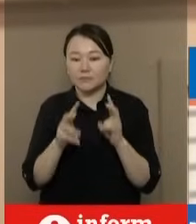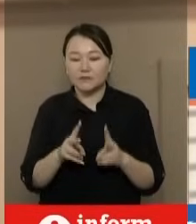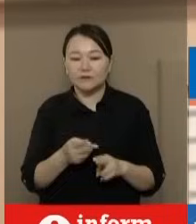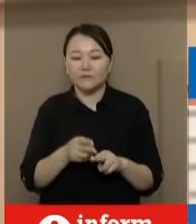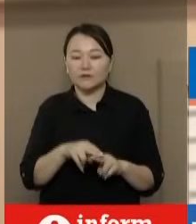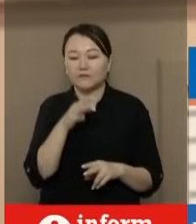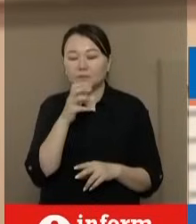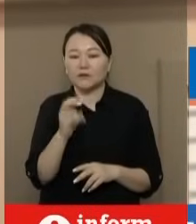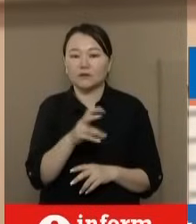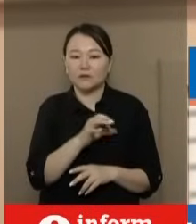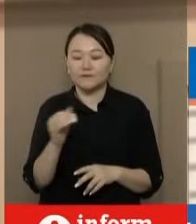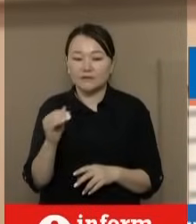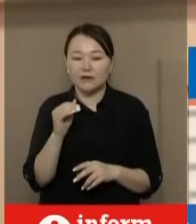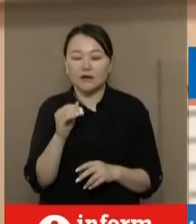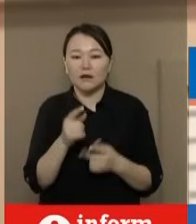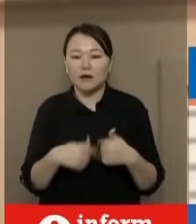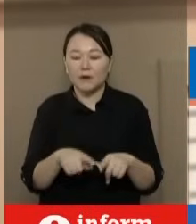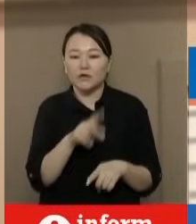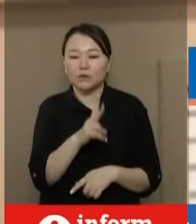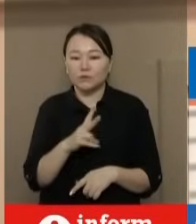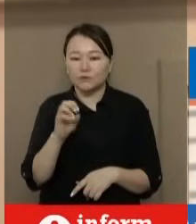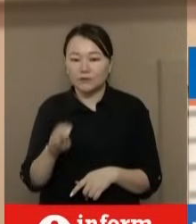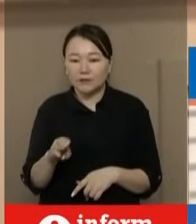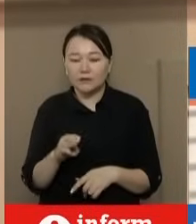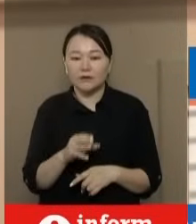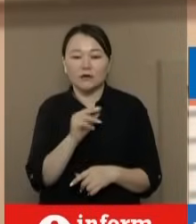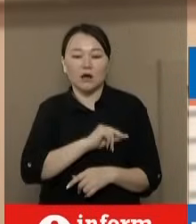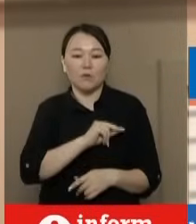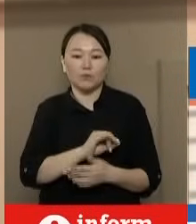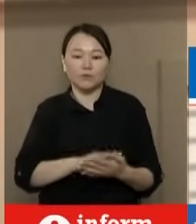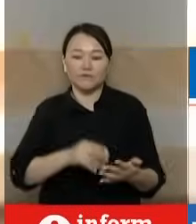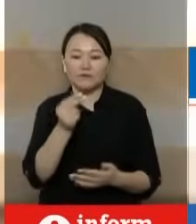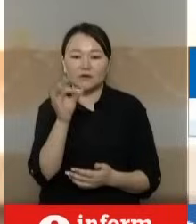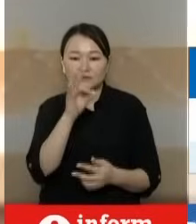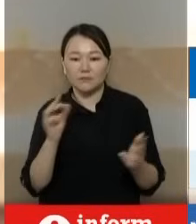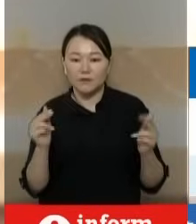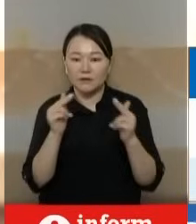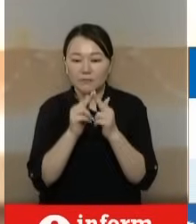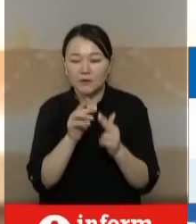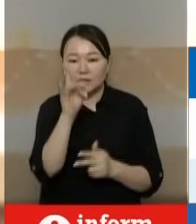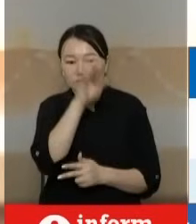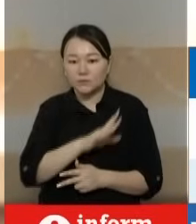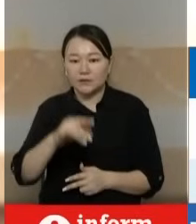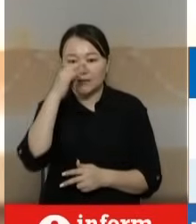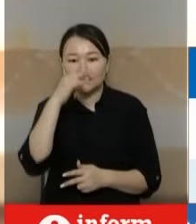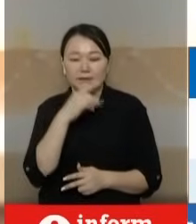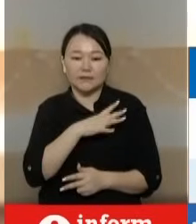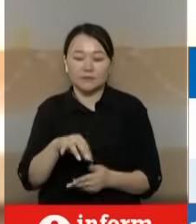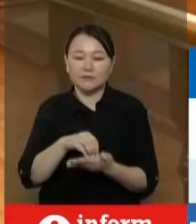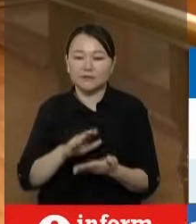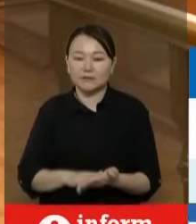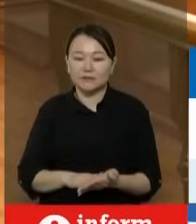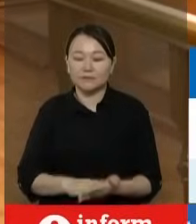как официальное представительство компании Кюнет на момент функционирования финансовой пирамиды в Республике Казахстан не было